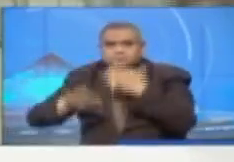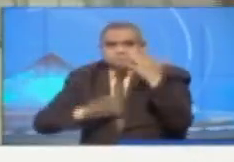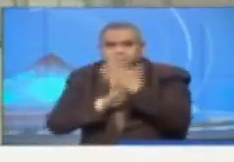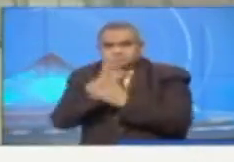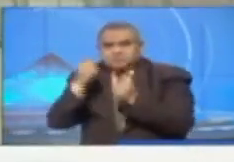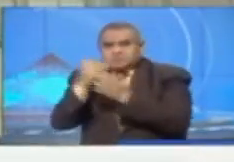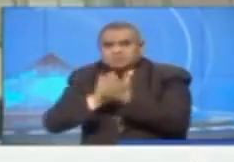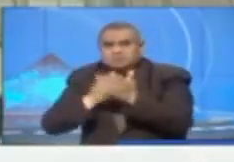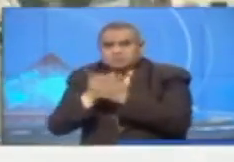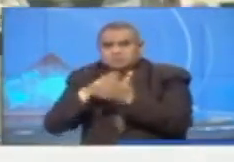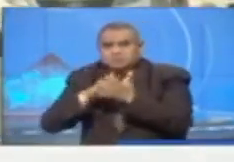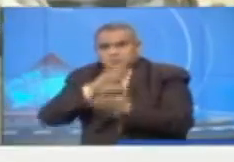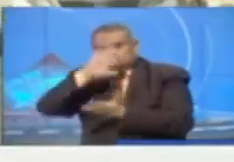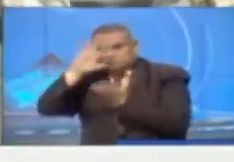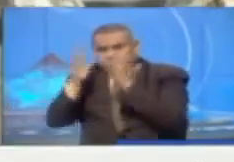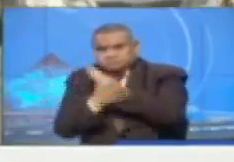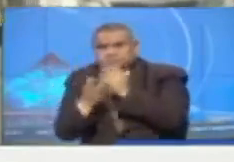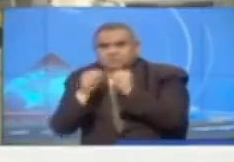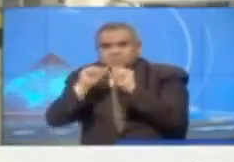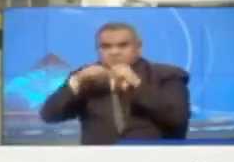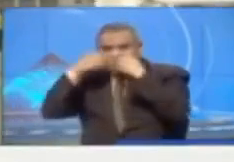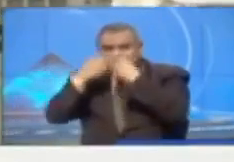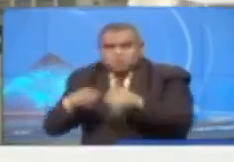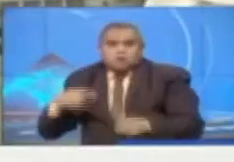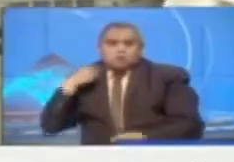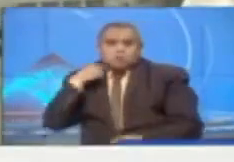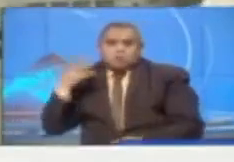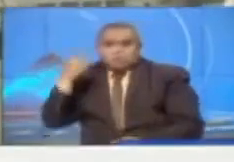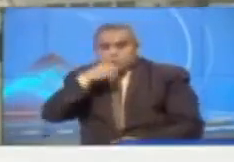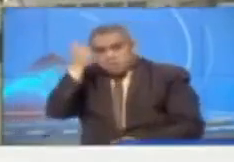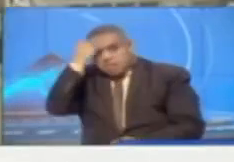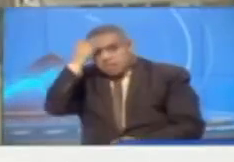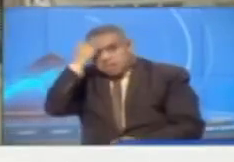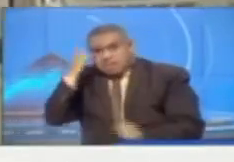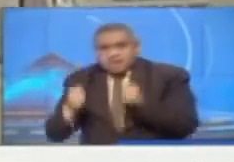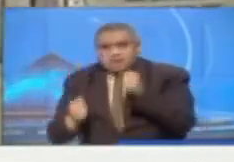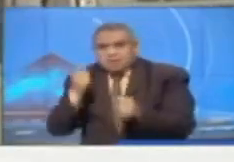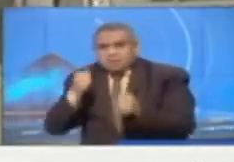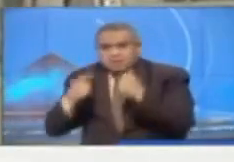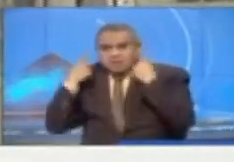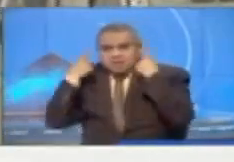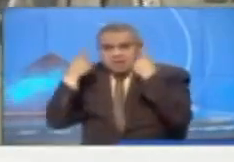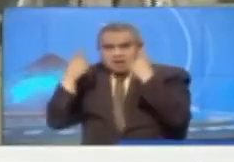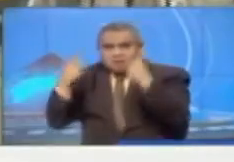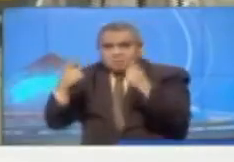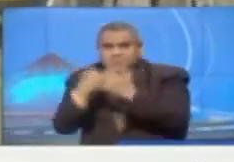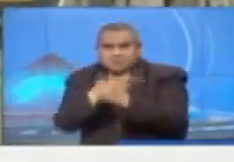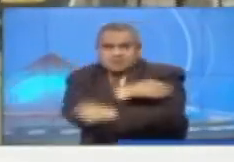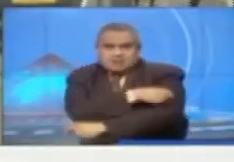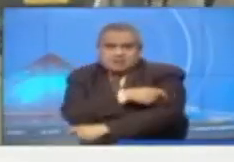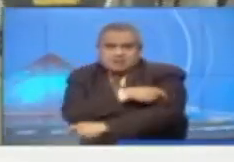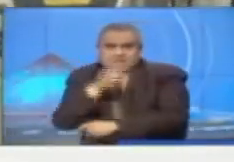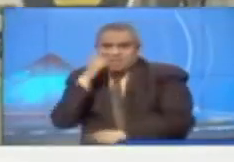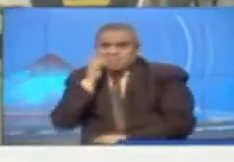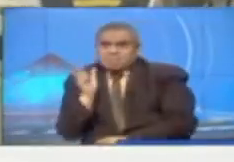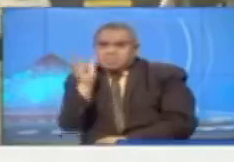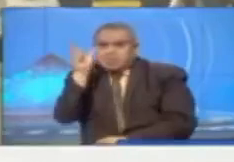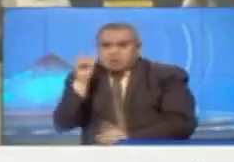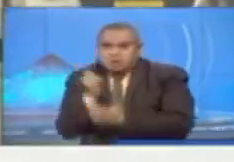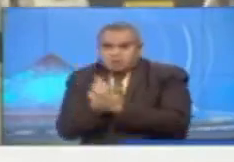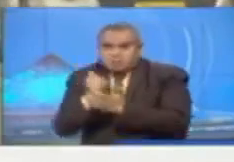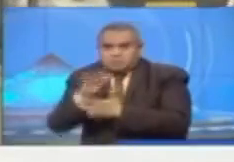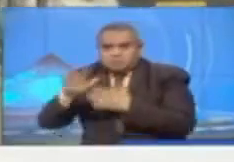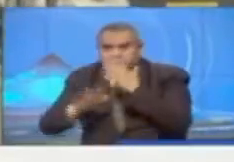اقتصادية وتقلبات لأسواق المال. كان الآلاف من سائقي الشاحنات النقابيين قد بدأوا أمس ثاني